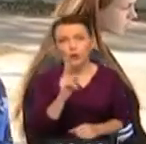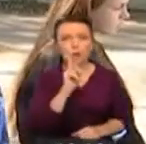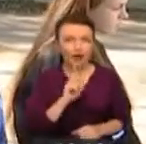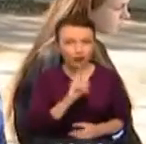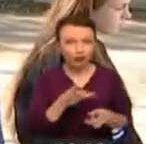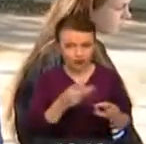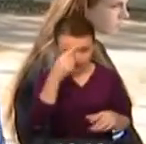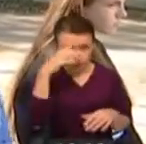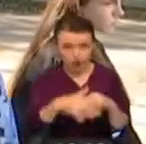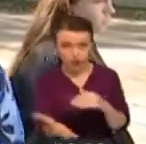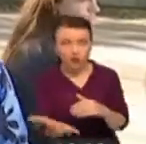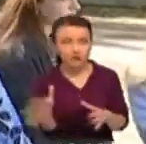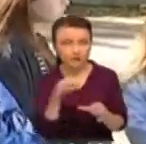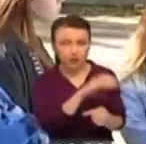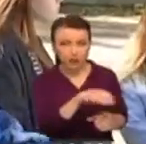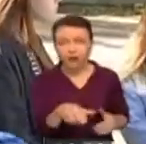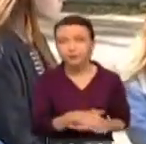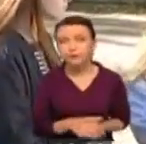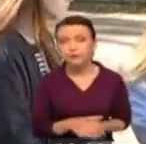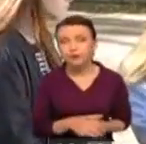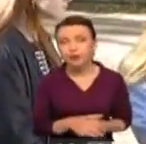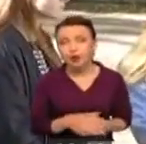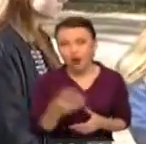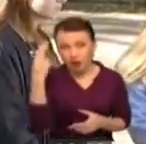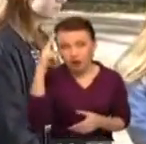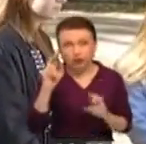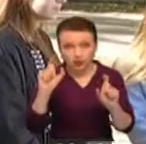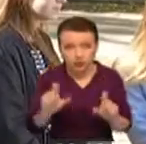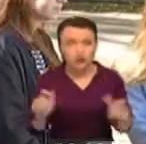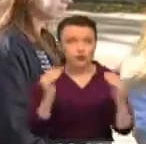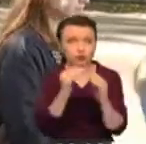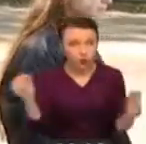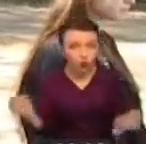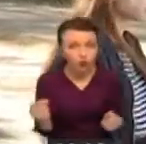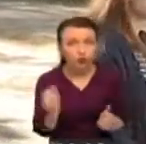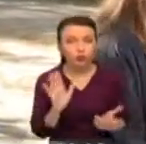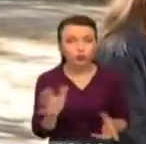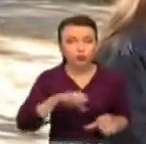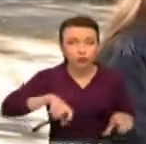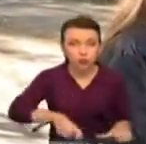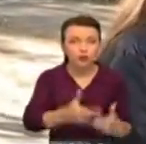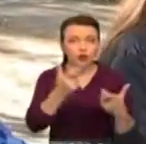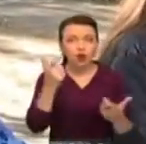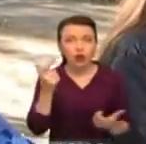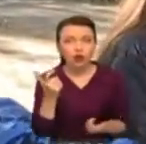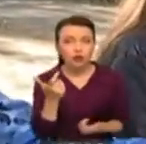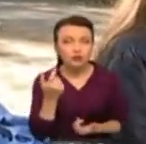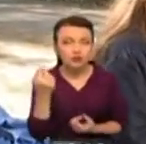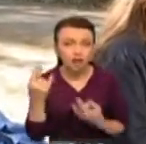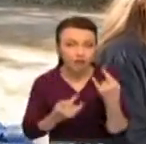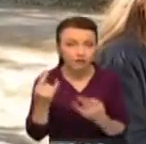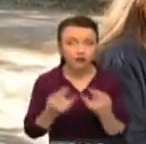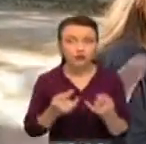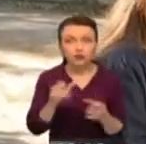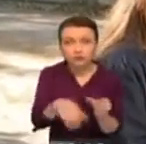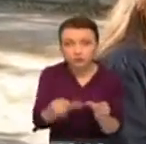ж розумієте, да? Всі батареї. Ну, дядька ж сидить в будці, йому буде холодно. Плітка, телевізор. І от з цього